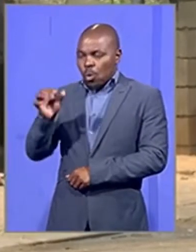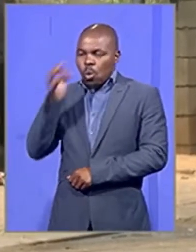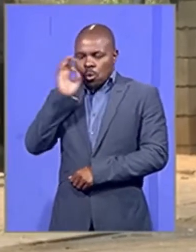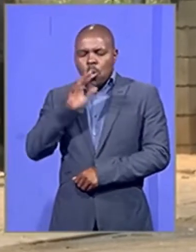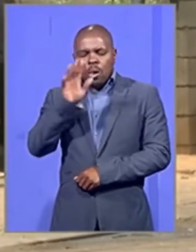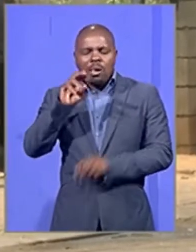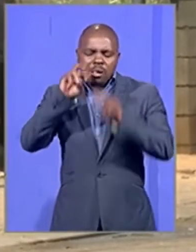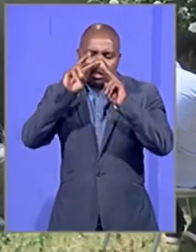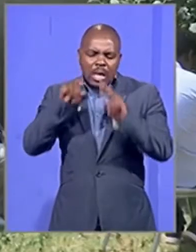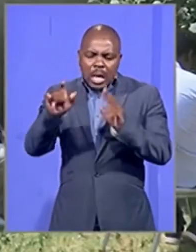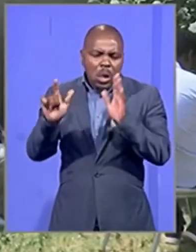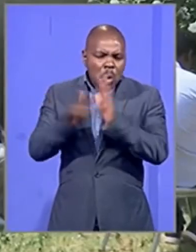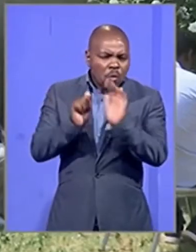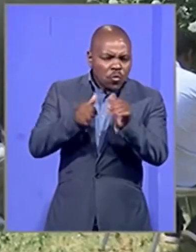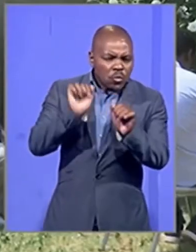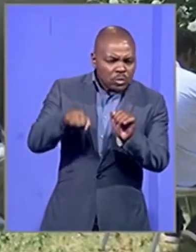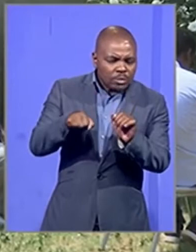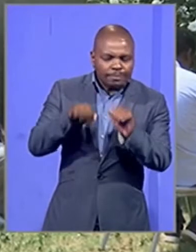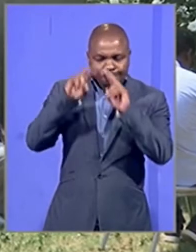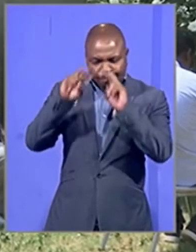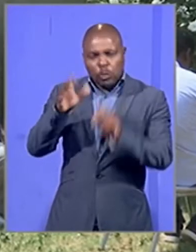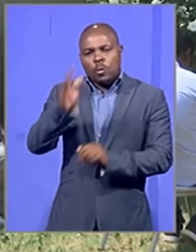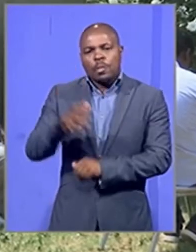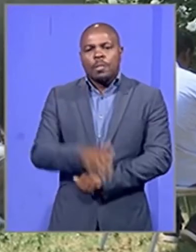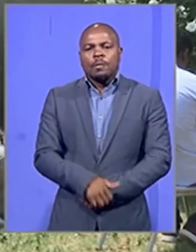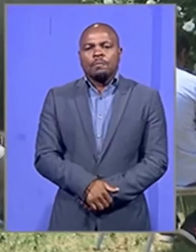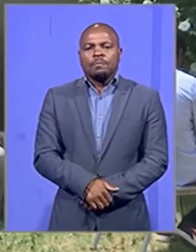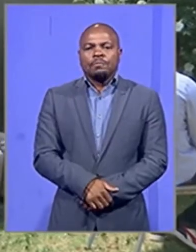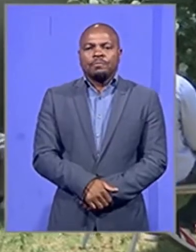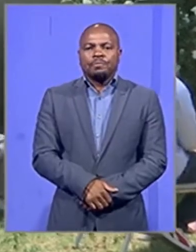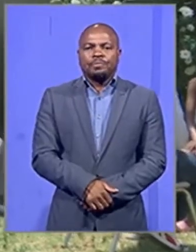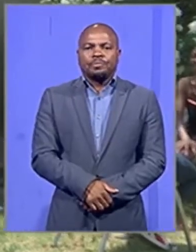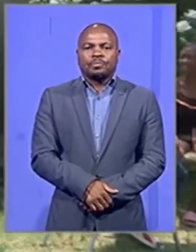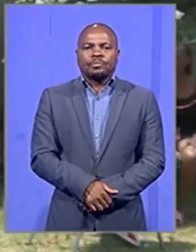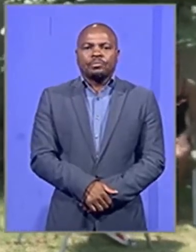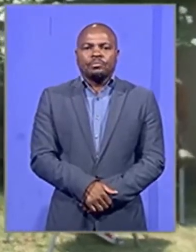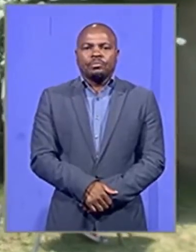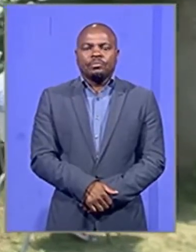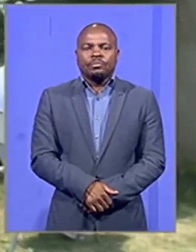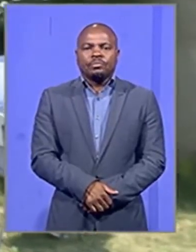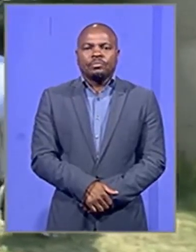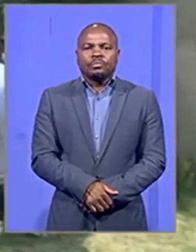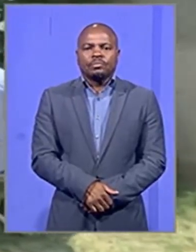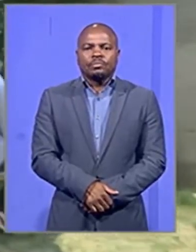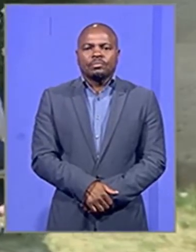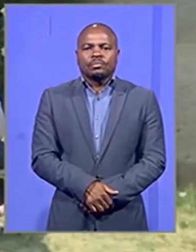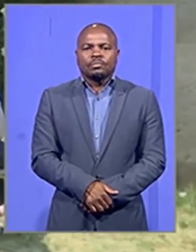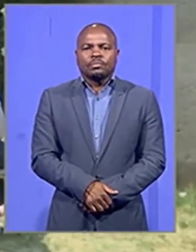bosemolao ba seno. Offense Stimo, SABC News, Meadowlands.